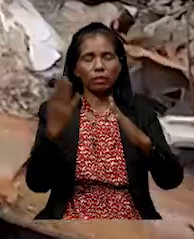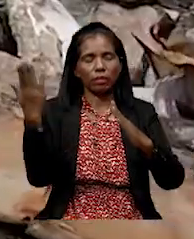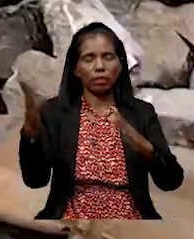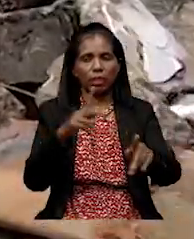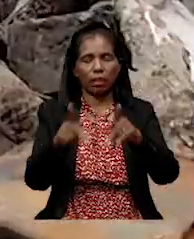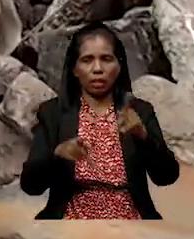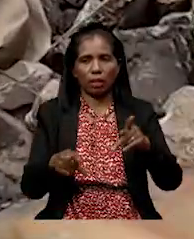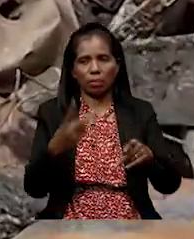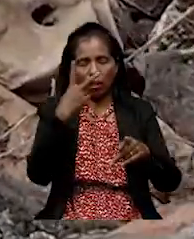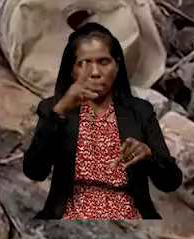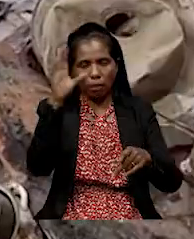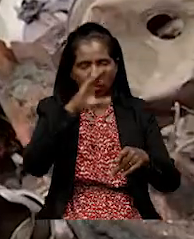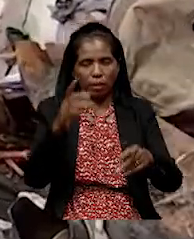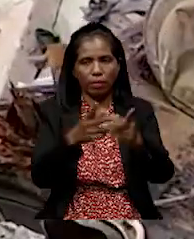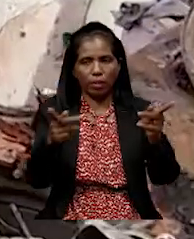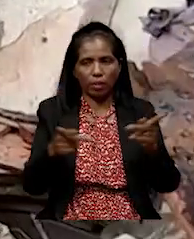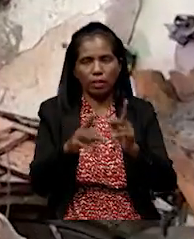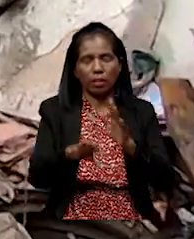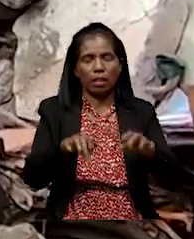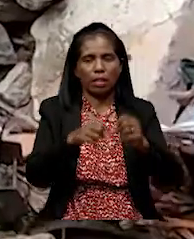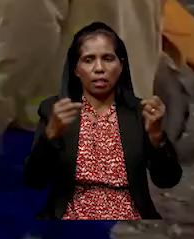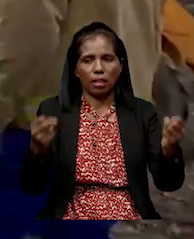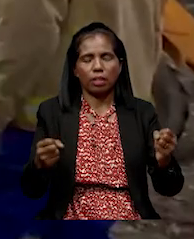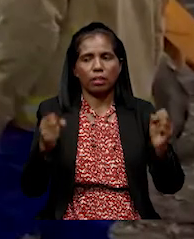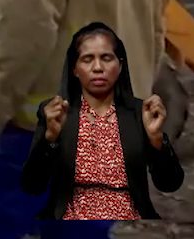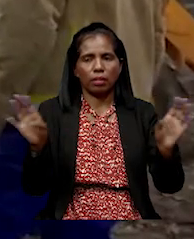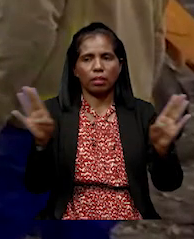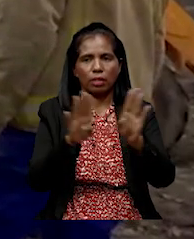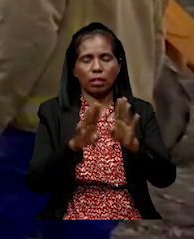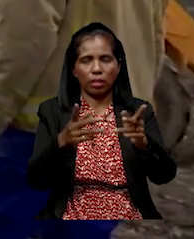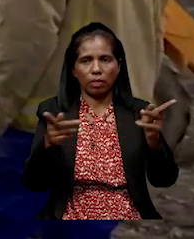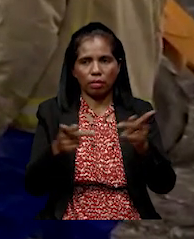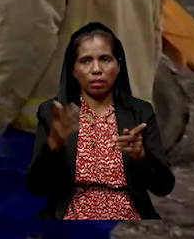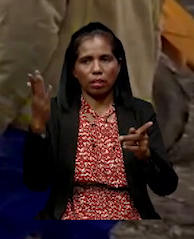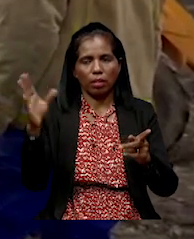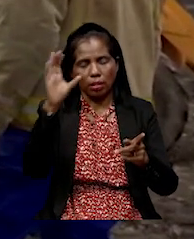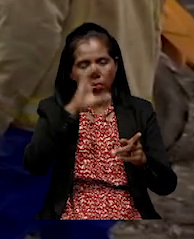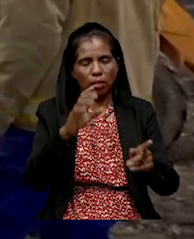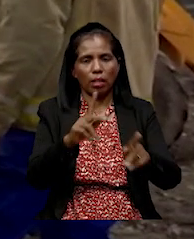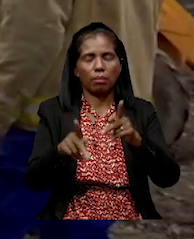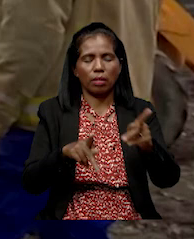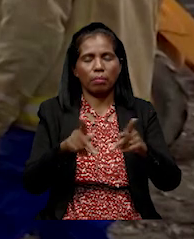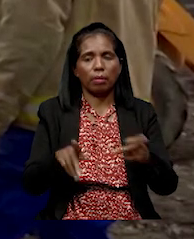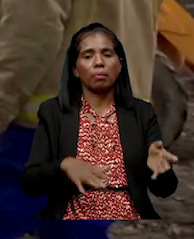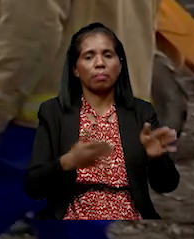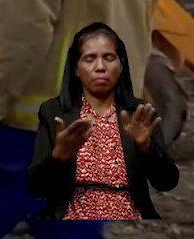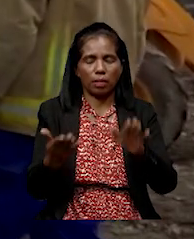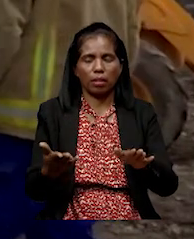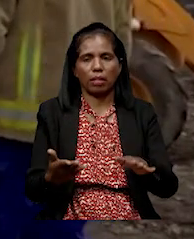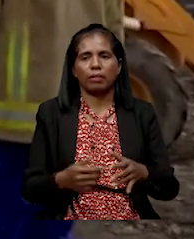сіра континуа кея фатін хірак небе хетан естрагус но блокея іх апартаменту, оді бук абітанте атус рейсінг небе